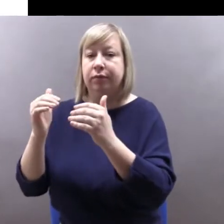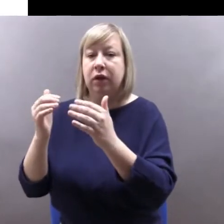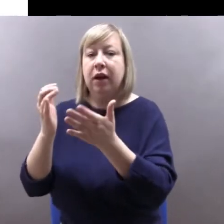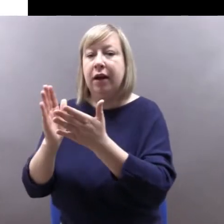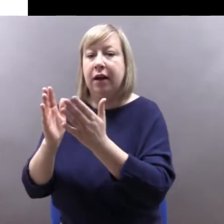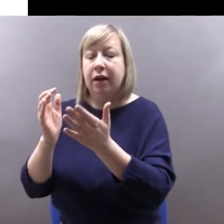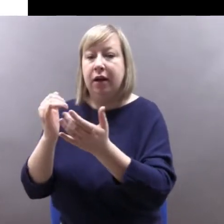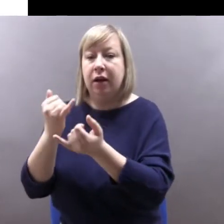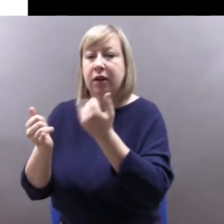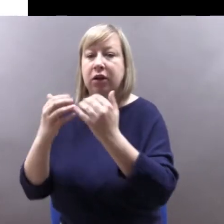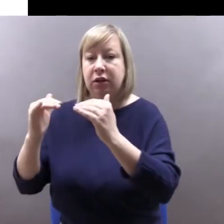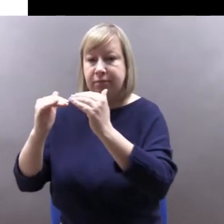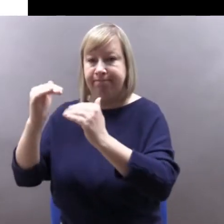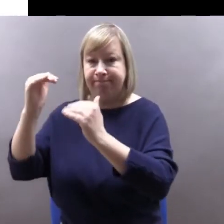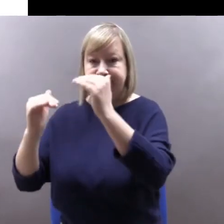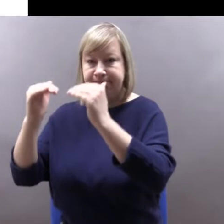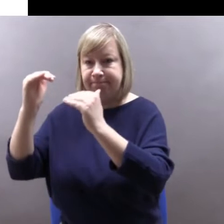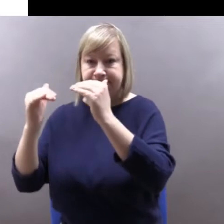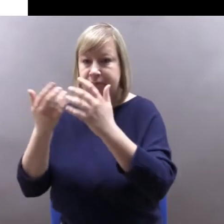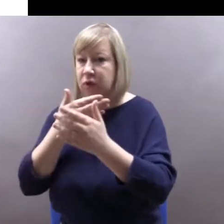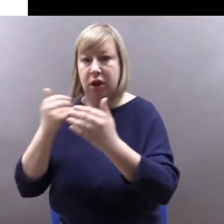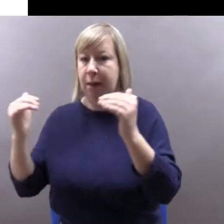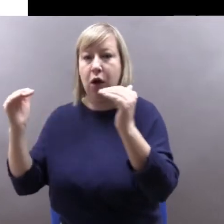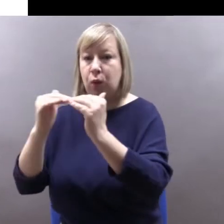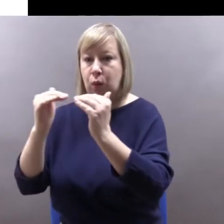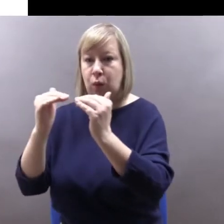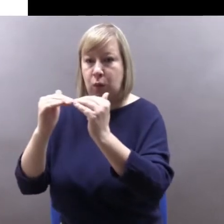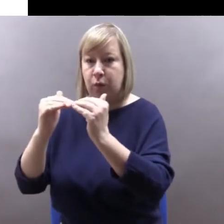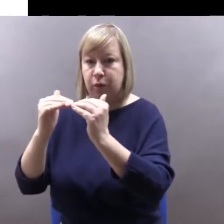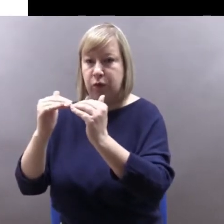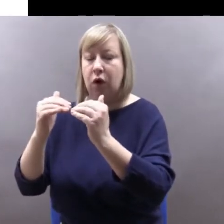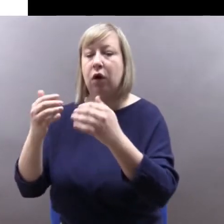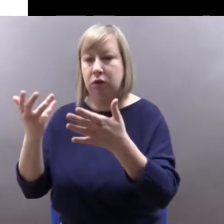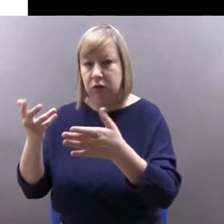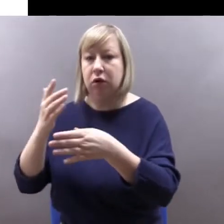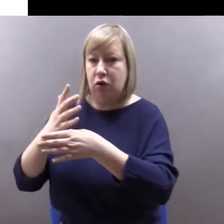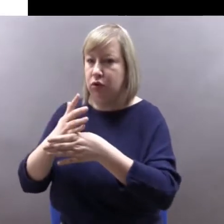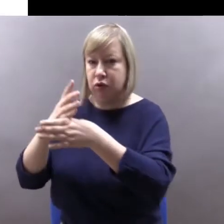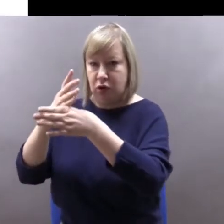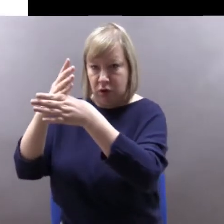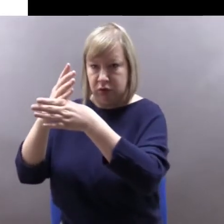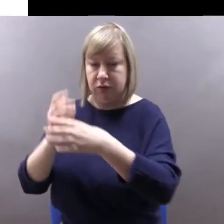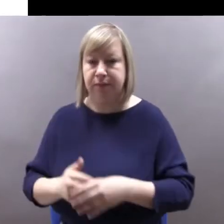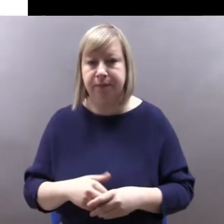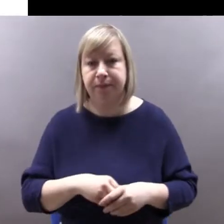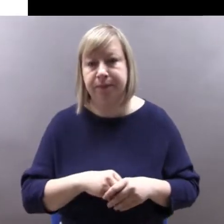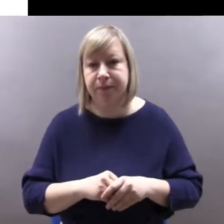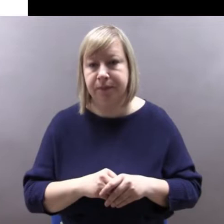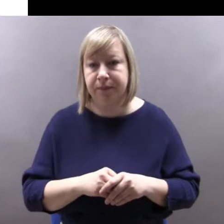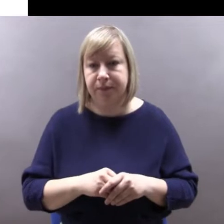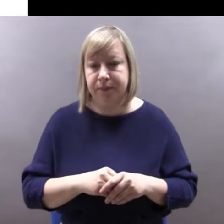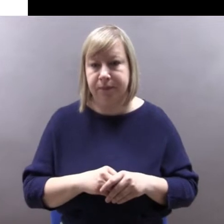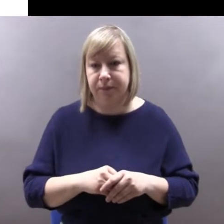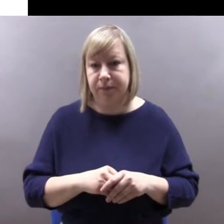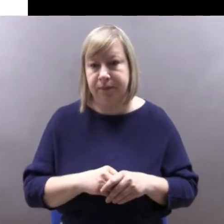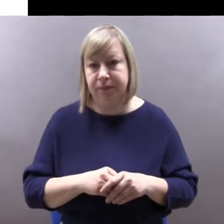na wyższych kondygnacjach naszego muzeum, ale zawsze staramy się, żeby była też do nich alternatywa. Tam,